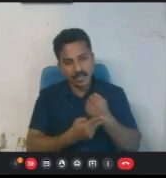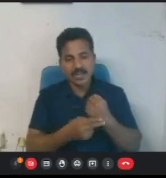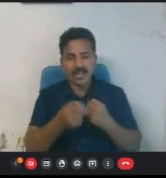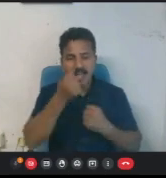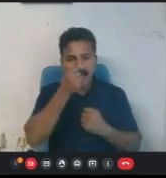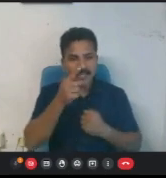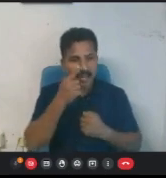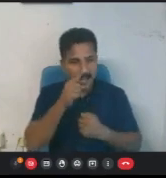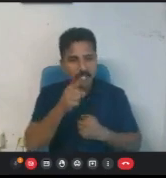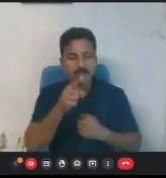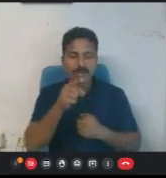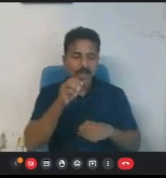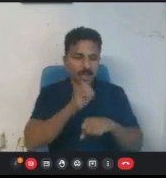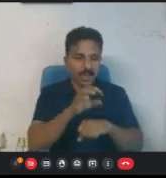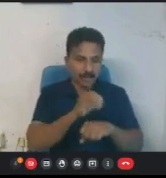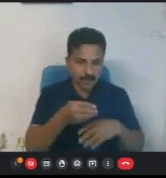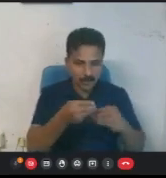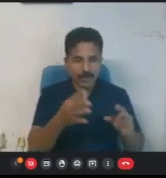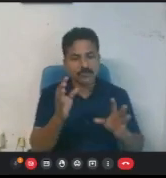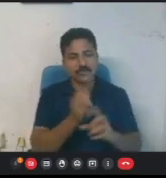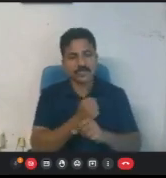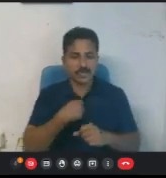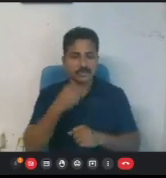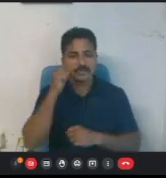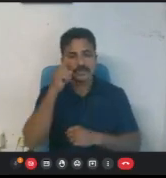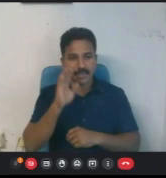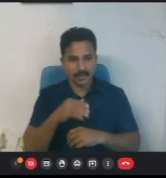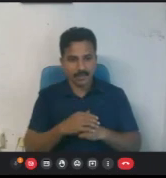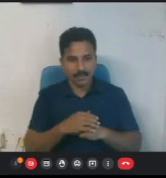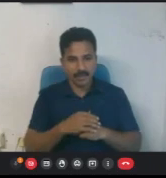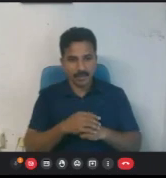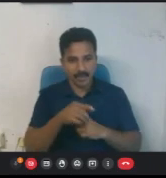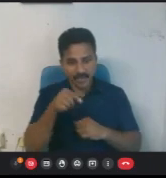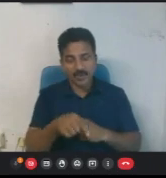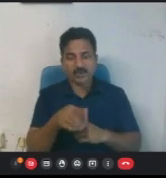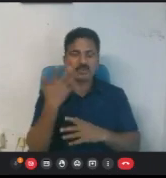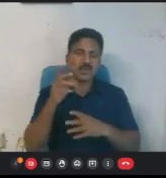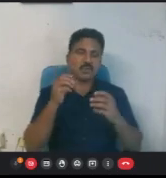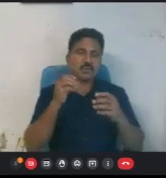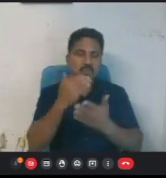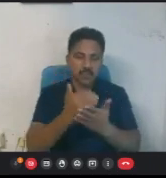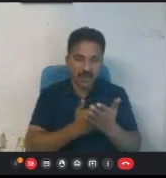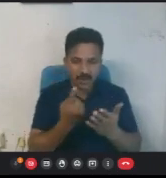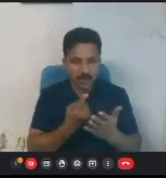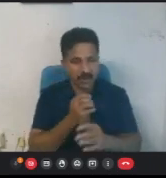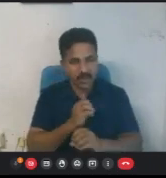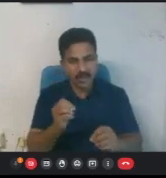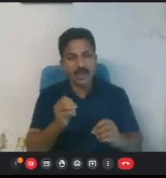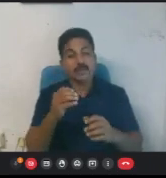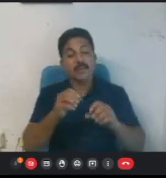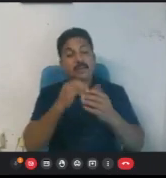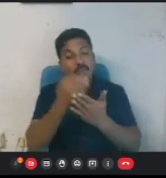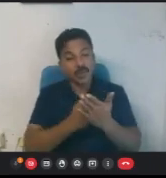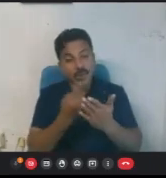കിട്ടുന്നില്ല എന്നാണ് ആ മാഡം പറഞ്ഞു ഞാൻ മനസ്സിലാക്കിയത്. അപ്പൊ ഞാൻ പറയുന്നത്, ഇതൊരു ചടങ്ങ് എന്നതിലുപരി, ഈ നടത്തപ്പെടുന്ന പരിപാടികൾ ഒരു